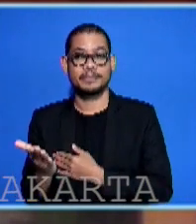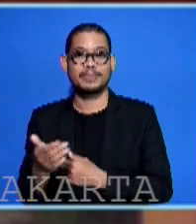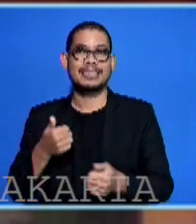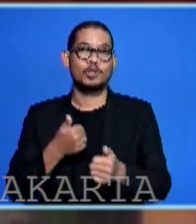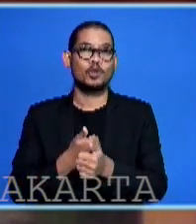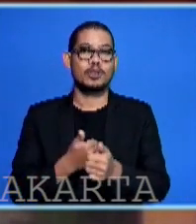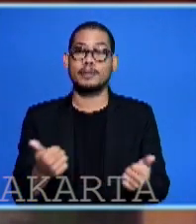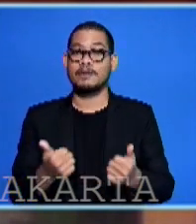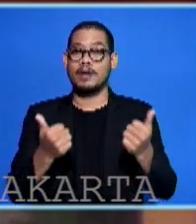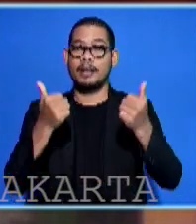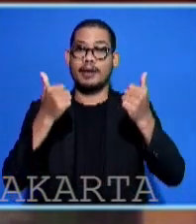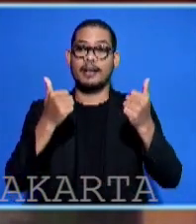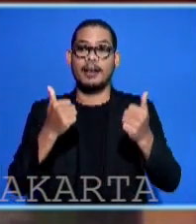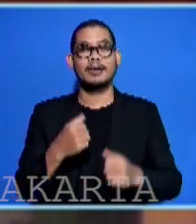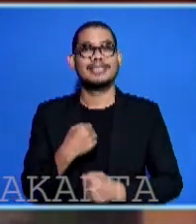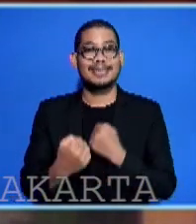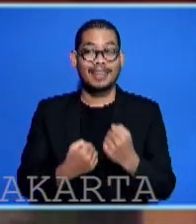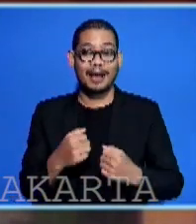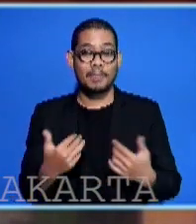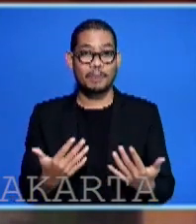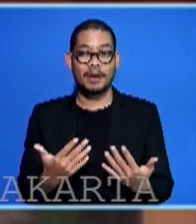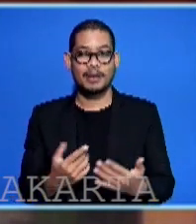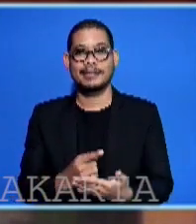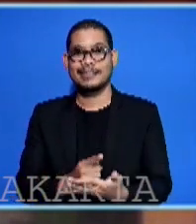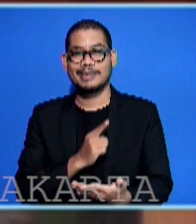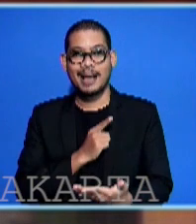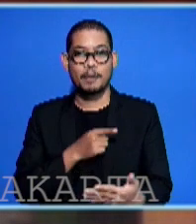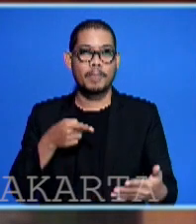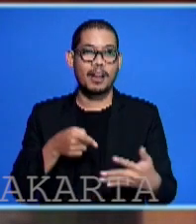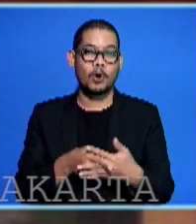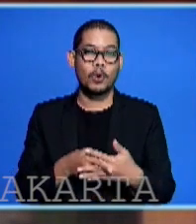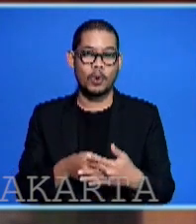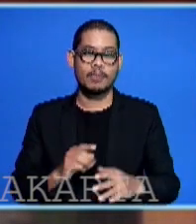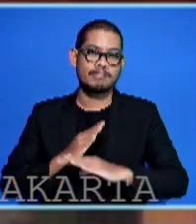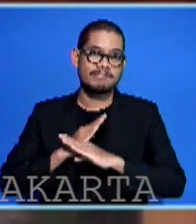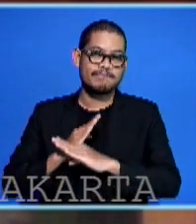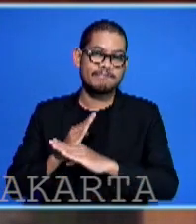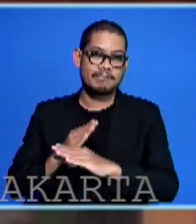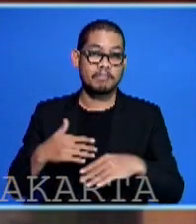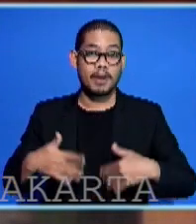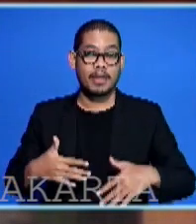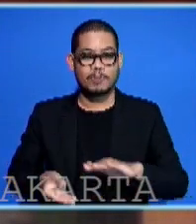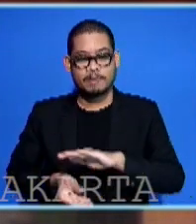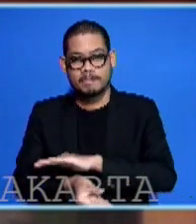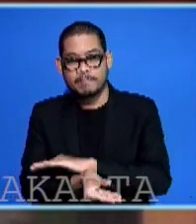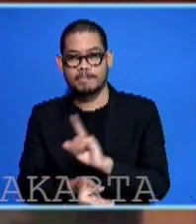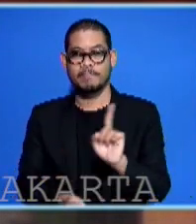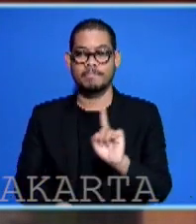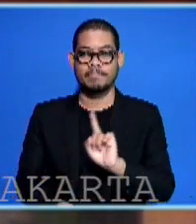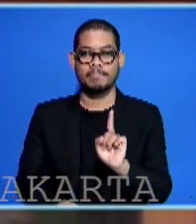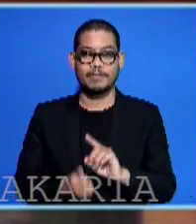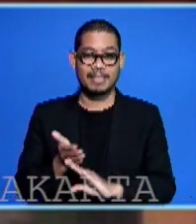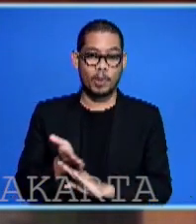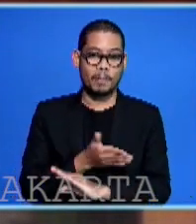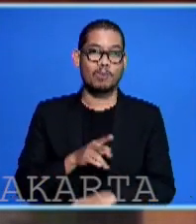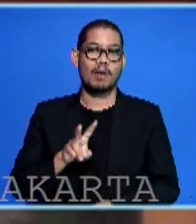ikut berpartisipasi aktif menyalurkan hak suaranya serta berupaya menolak praktik politik uang mengingat menjelang Pemilu 2024